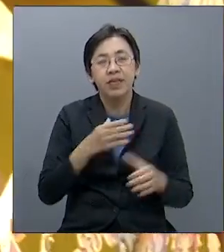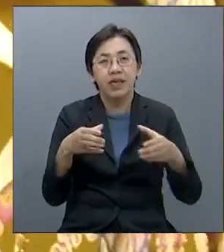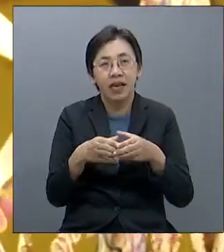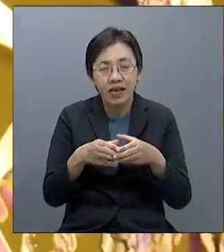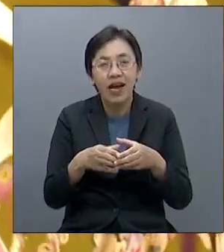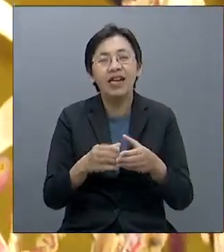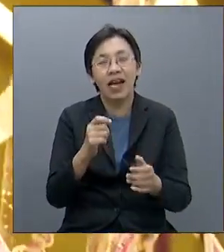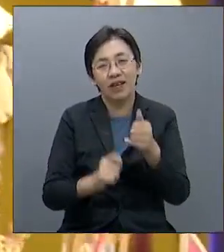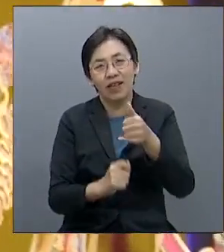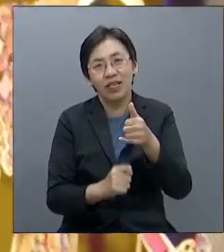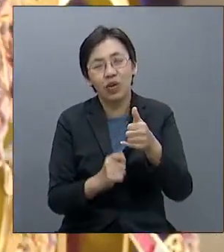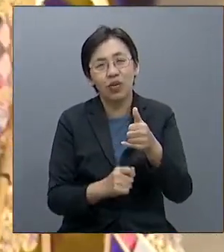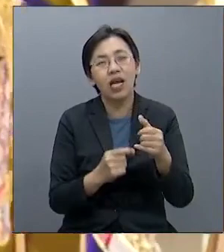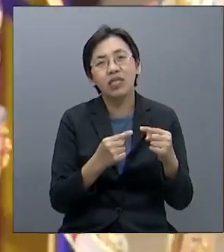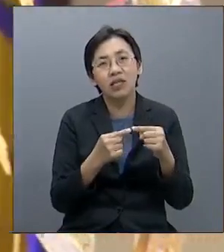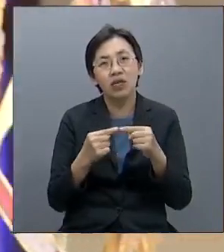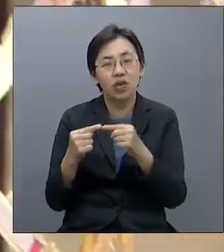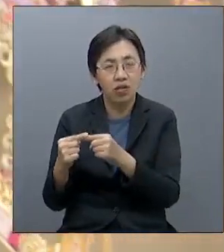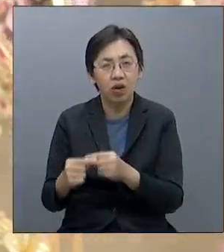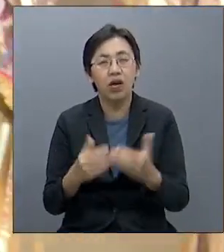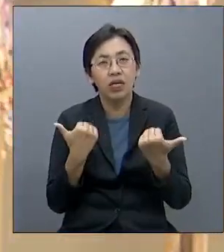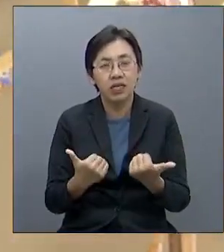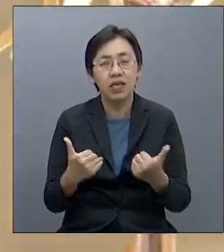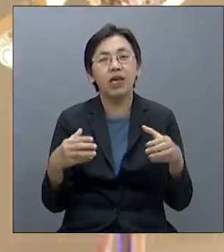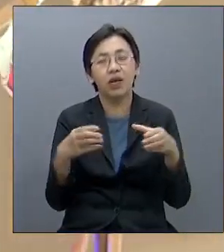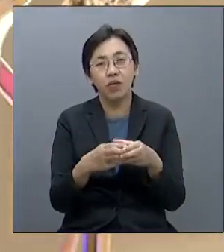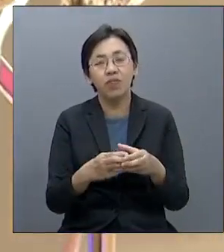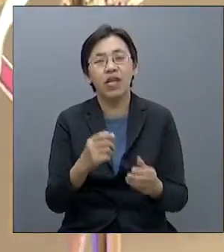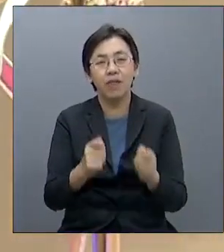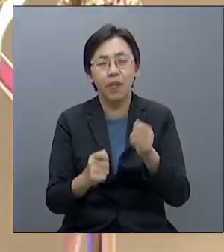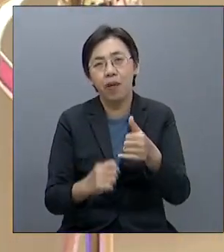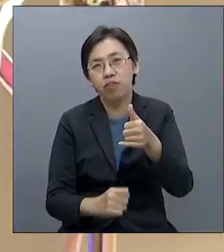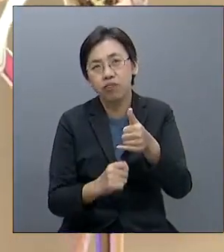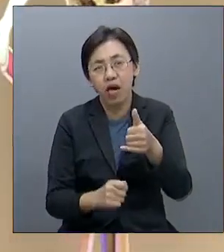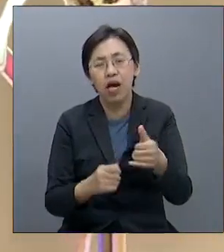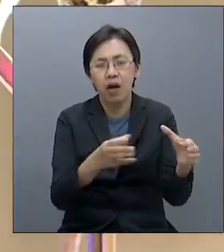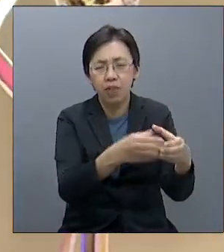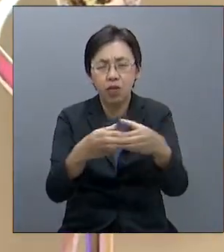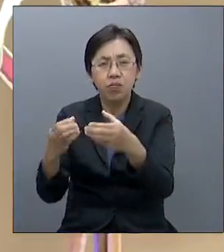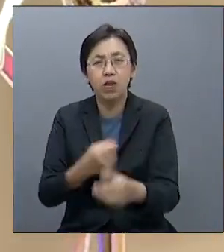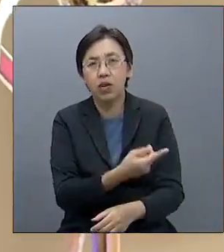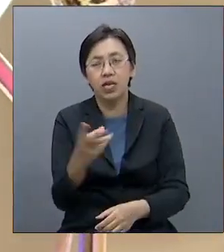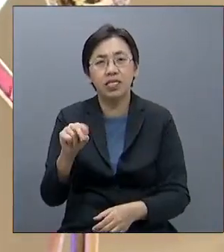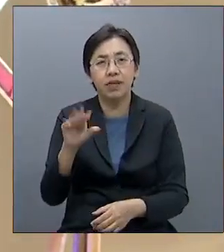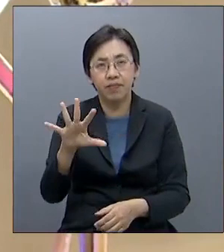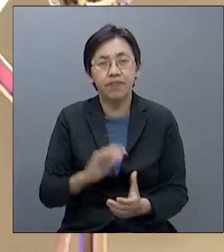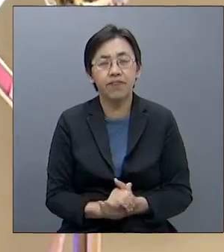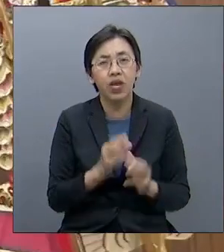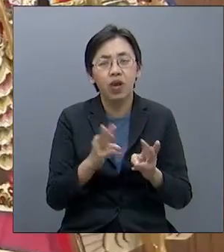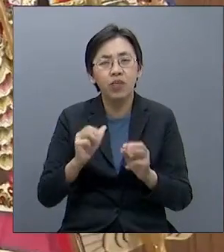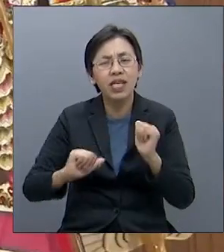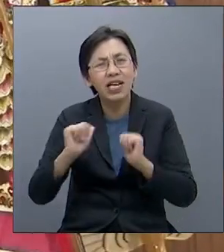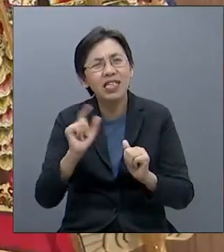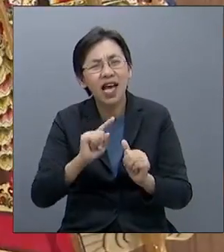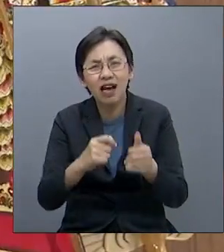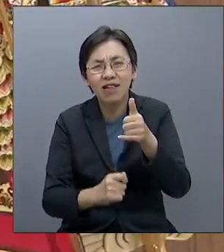ในรุ่นต่อมาปัจจุบันคณะหนังของเพชรบุรีมีอยู่ไม่น้อยกว่า35คณะแต่รูปแบบของการแสดงมักอยู่ในงาน